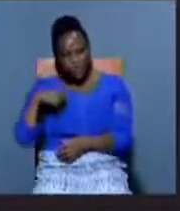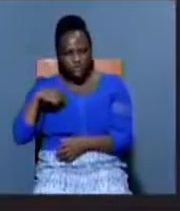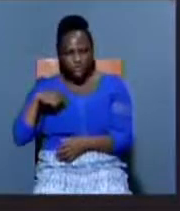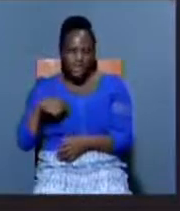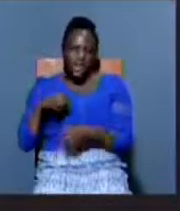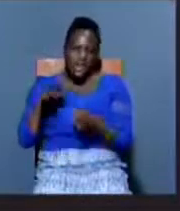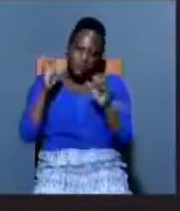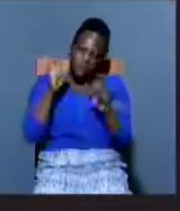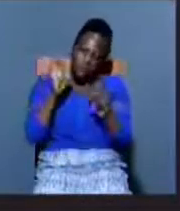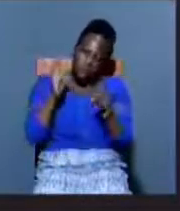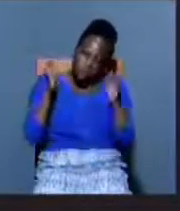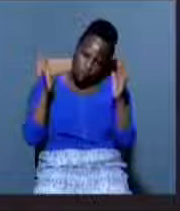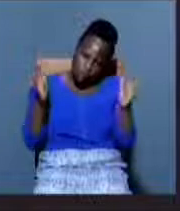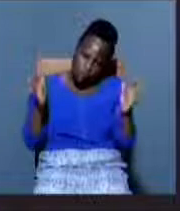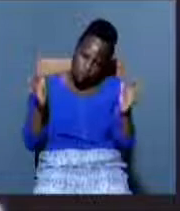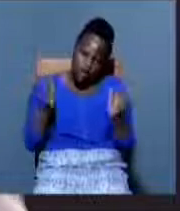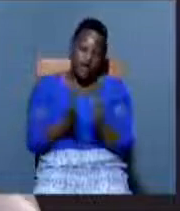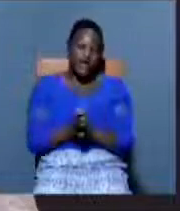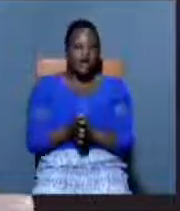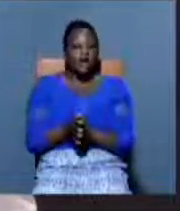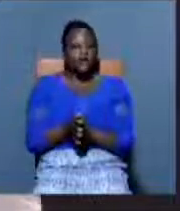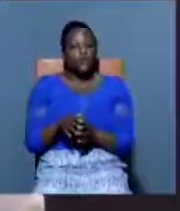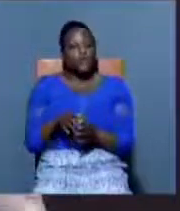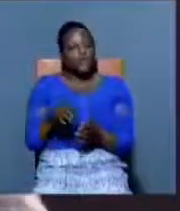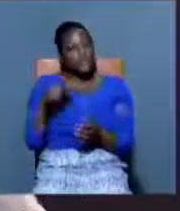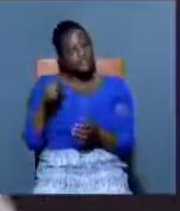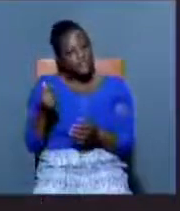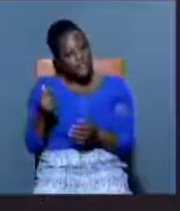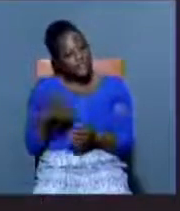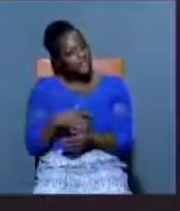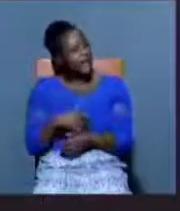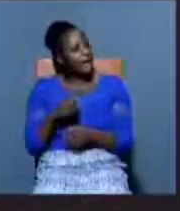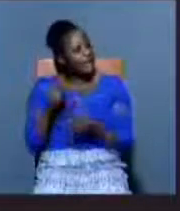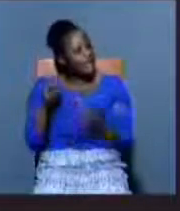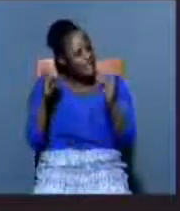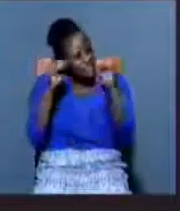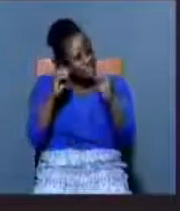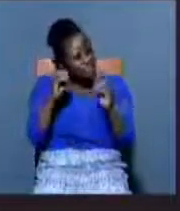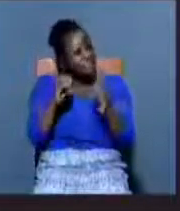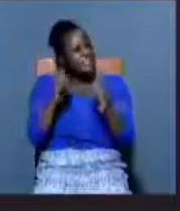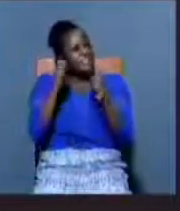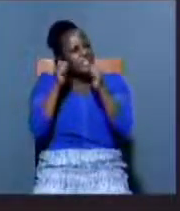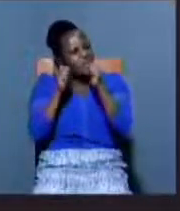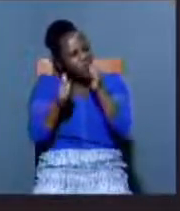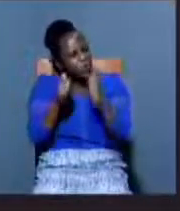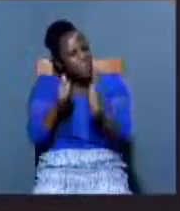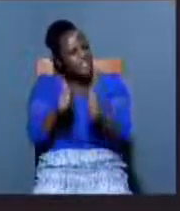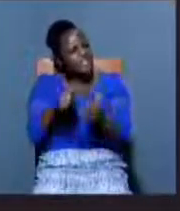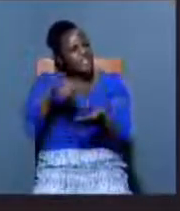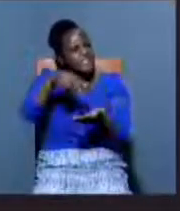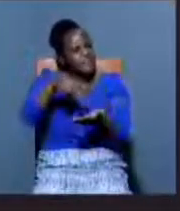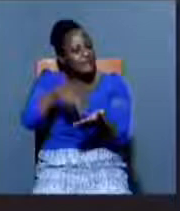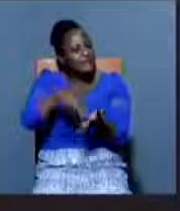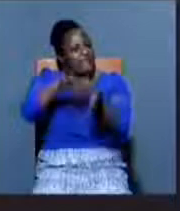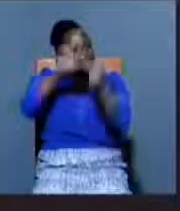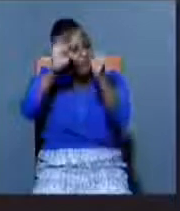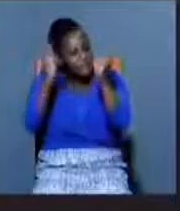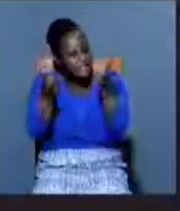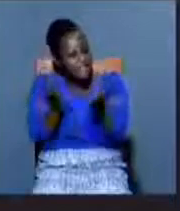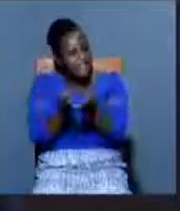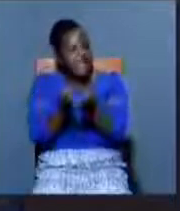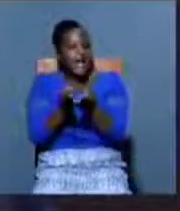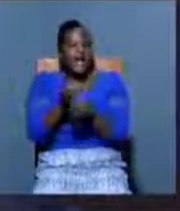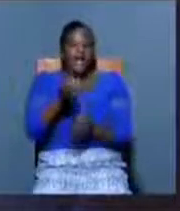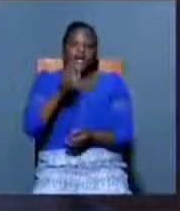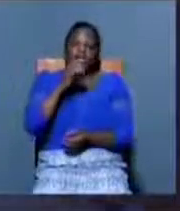mshahara mwingi, uwe na hela, uwe hauna, kiongozi msimamizi anayesimamia familia ni